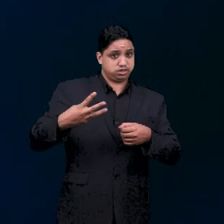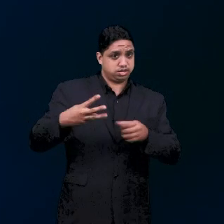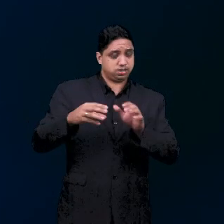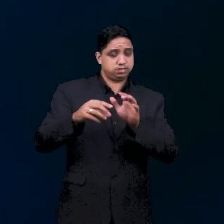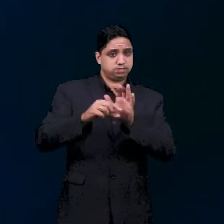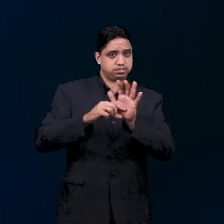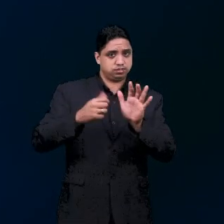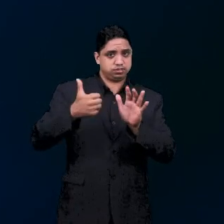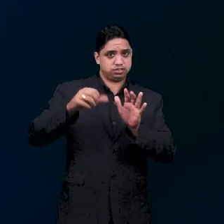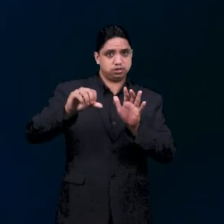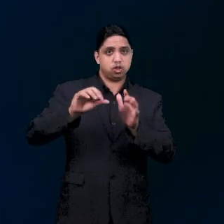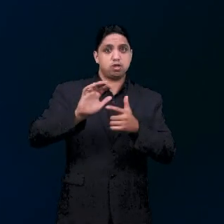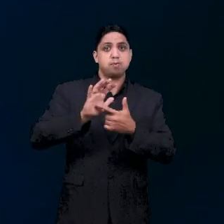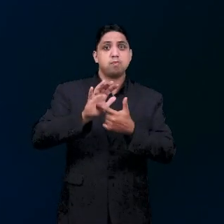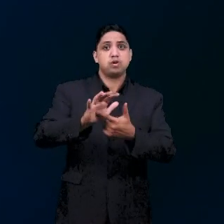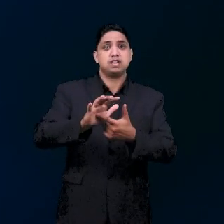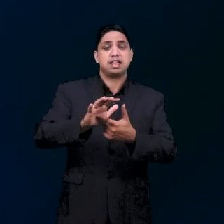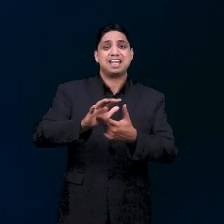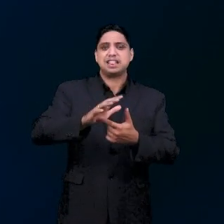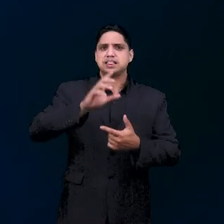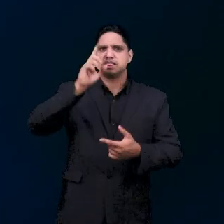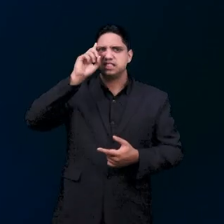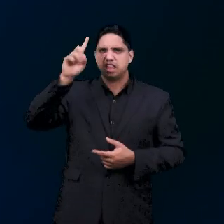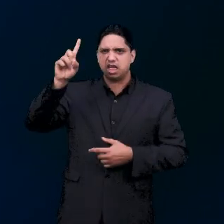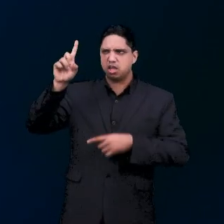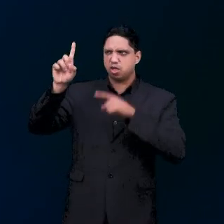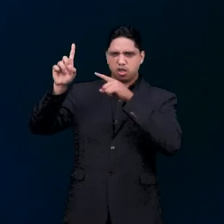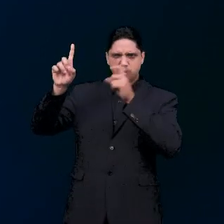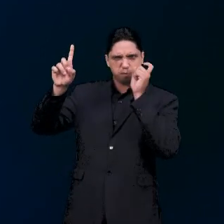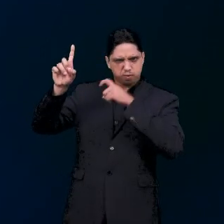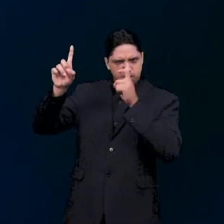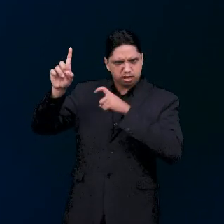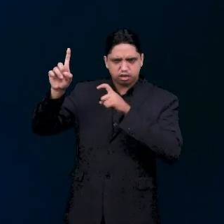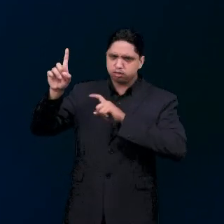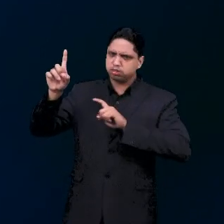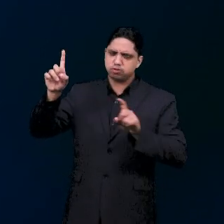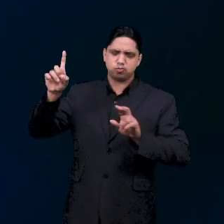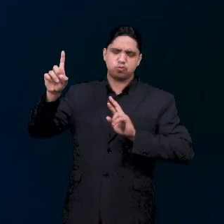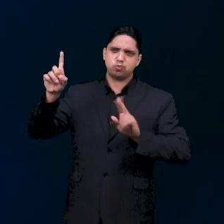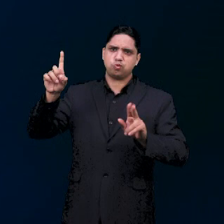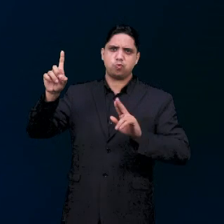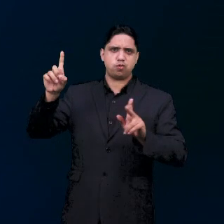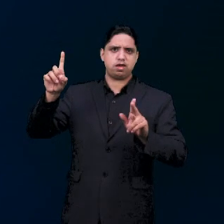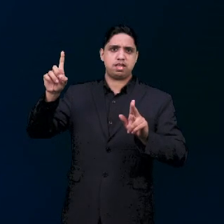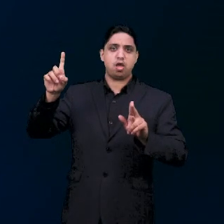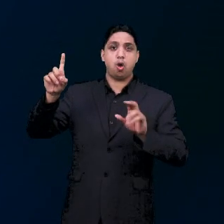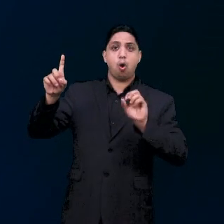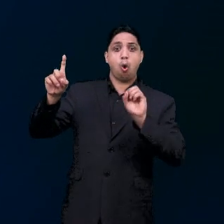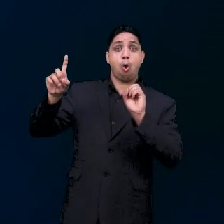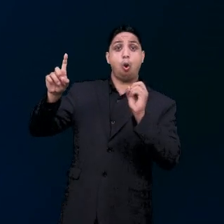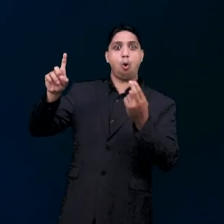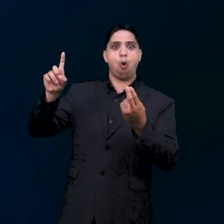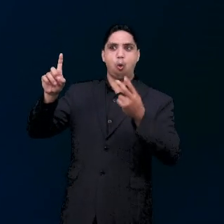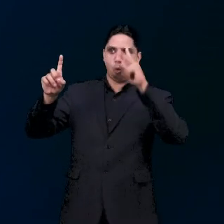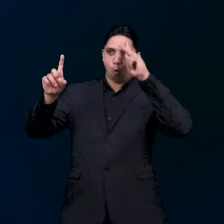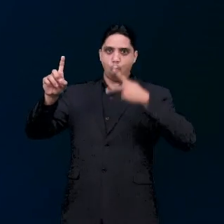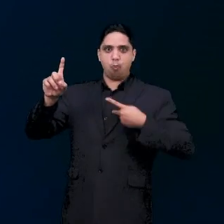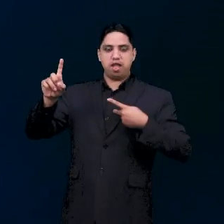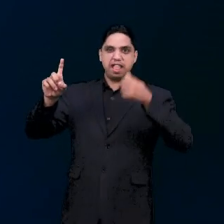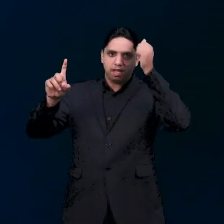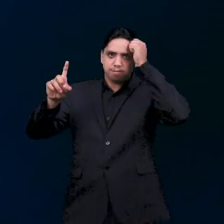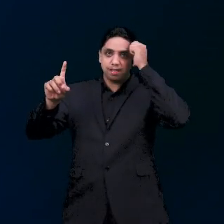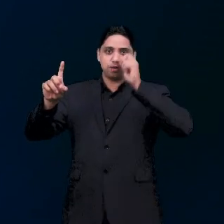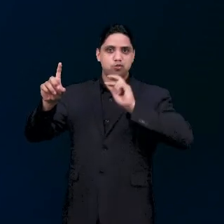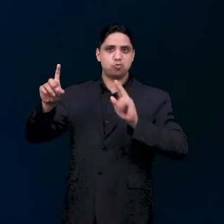19. Dieu n'est pas un homme pour mentir, ni fils de l'homme pour se